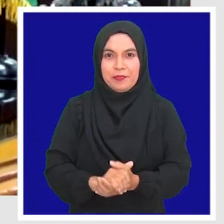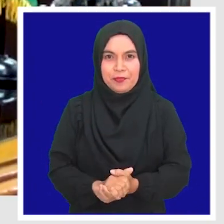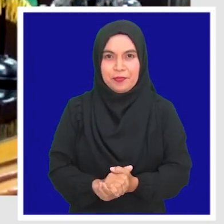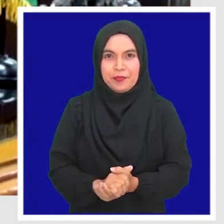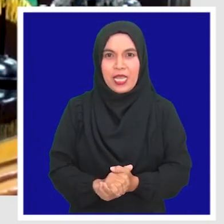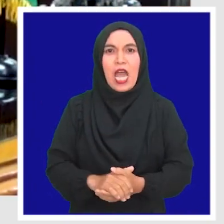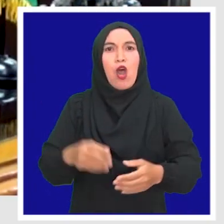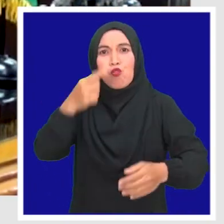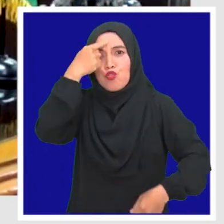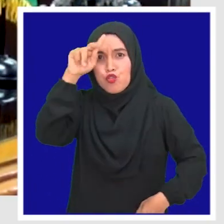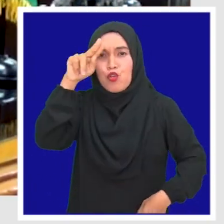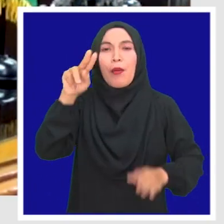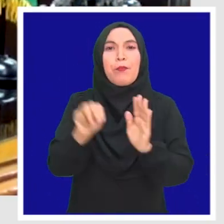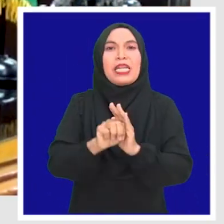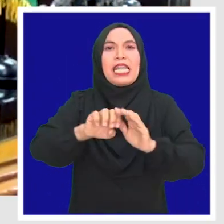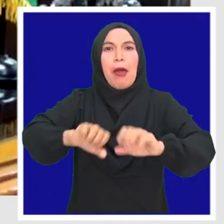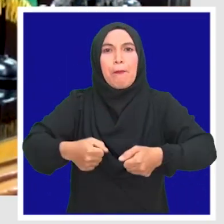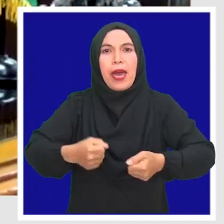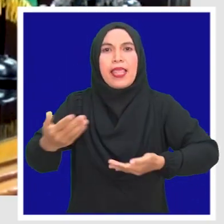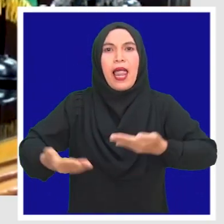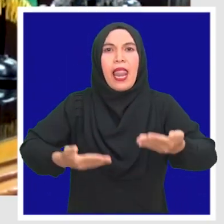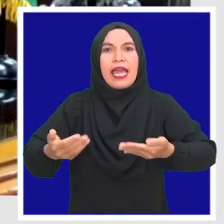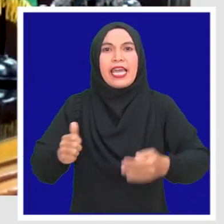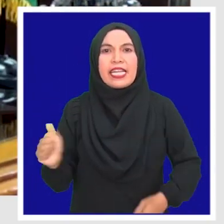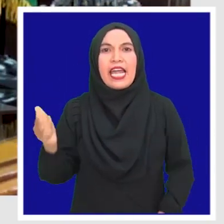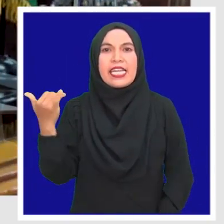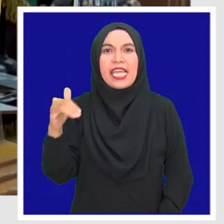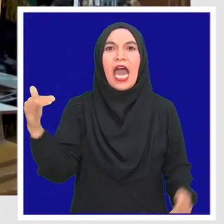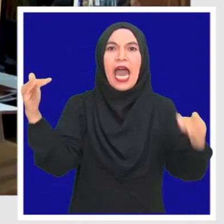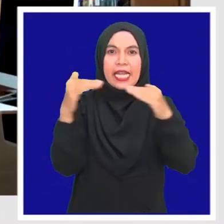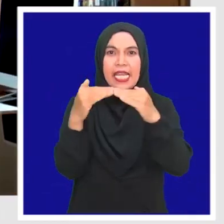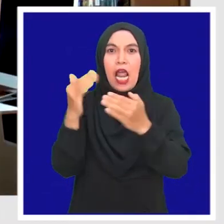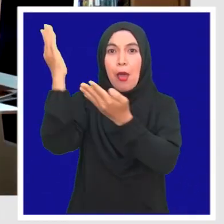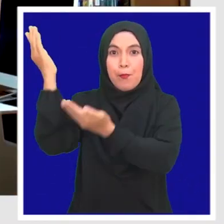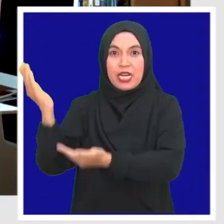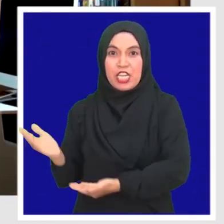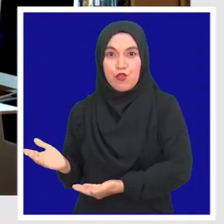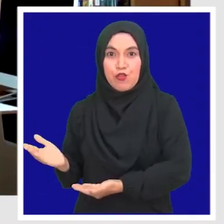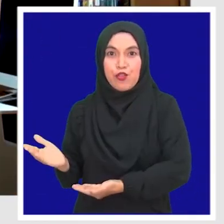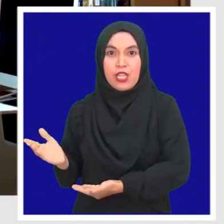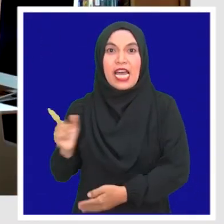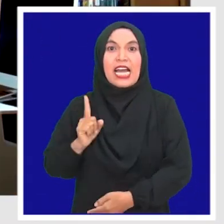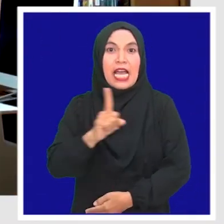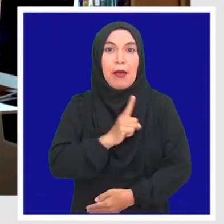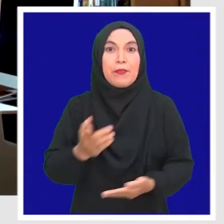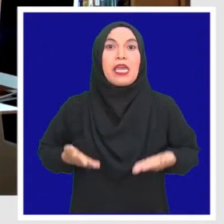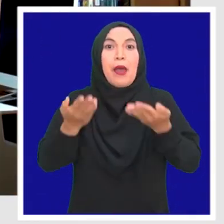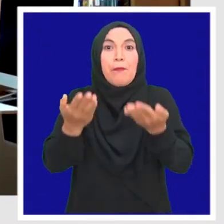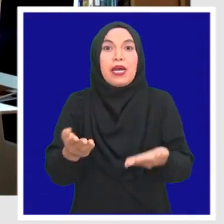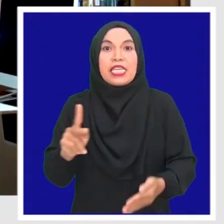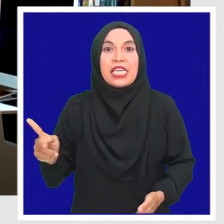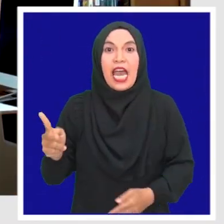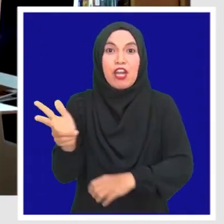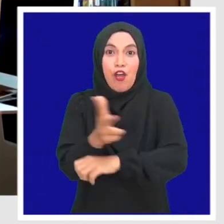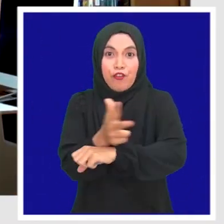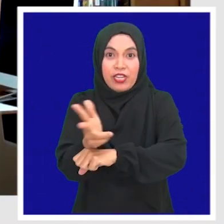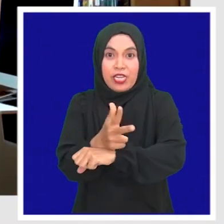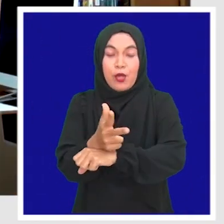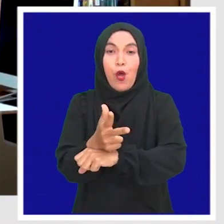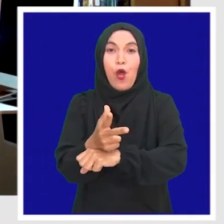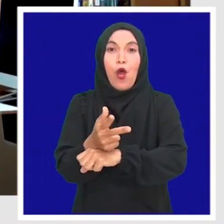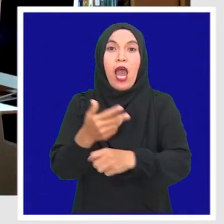disabilitas dalam mendapatkan layanan yang berkeadilan. Berikut kami persembahkan